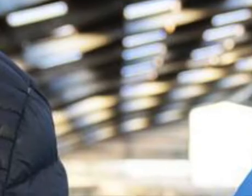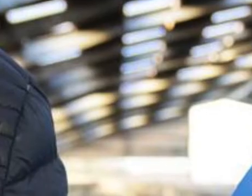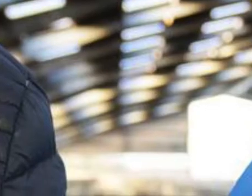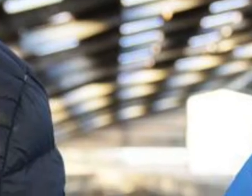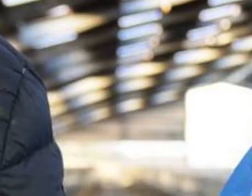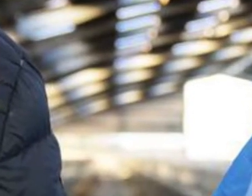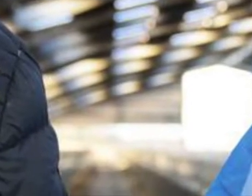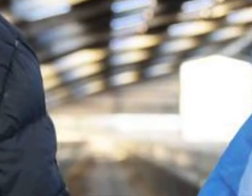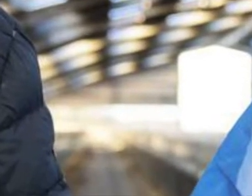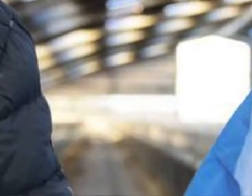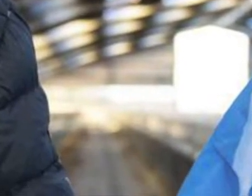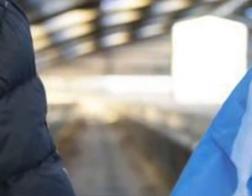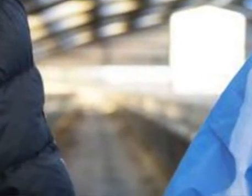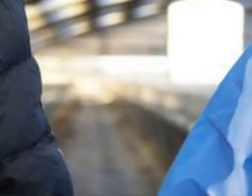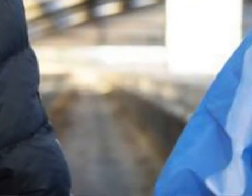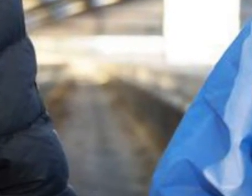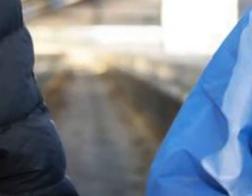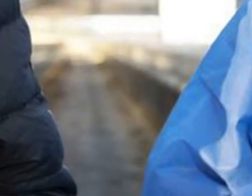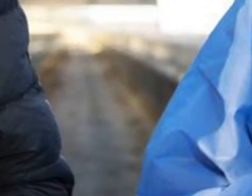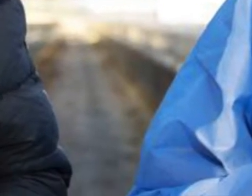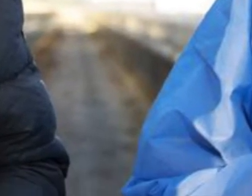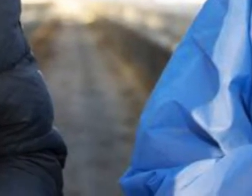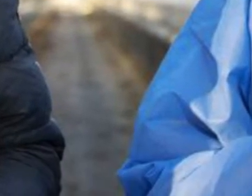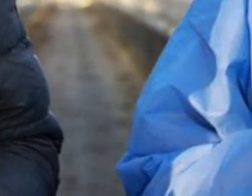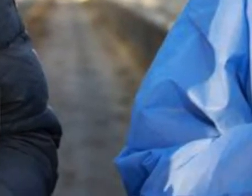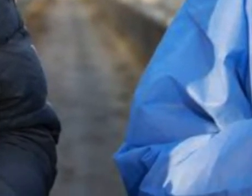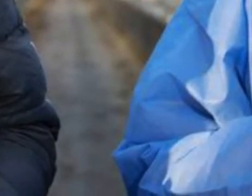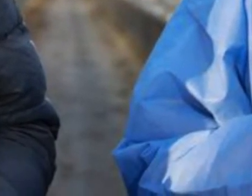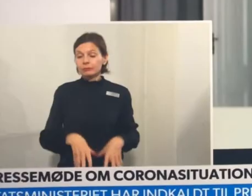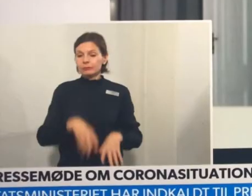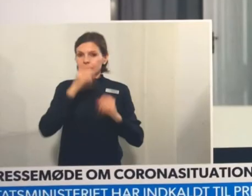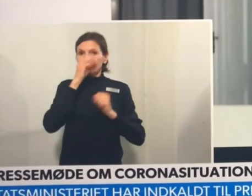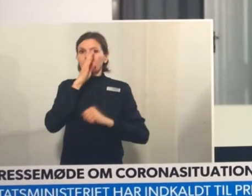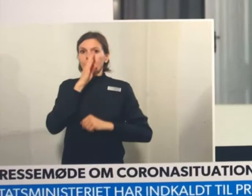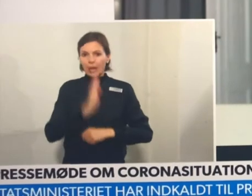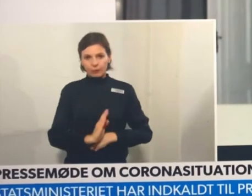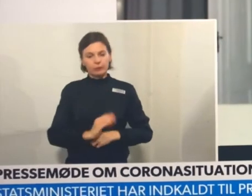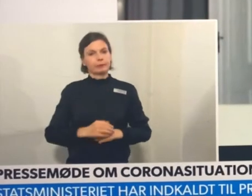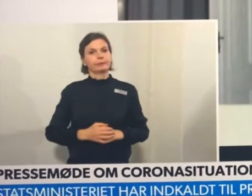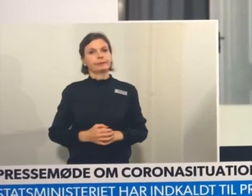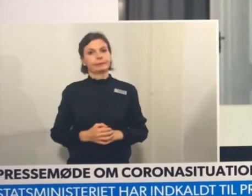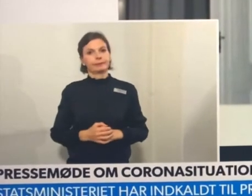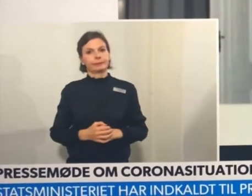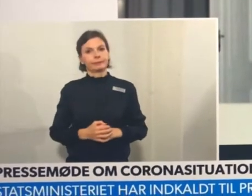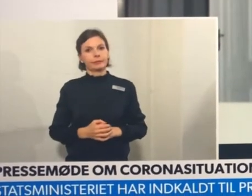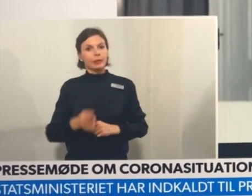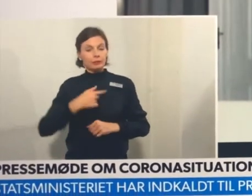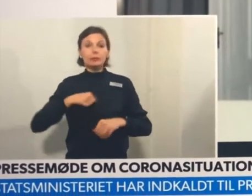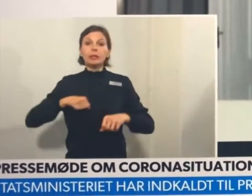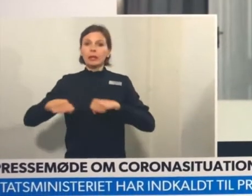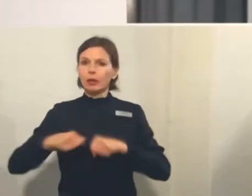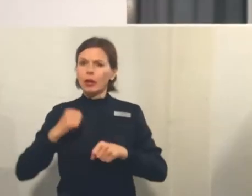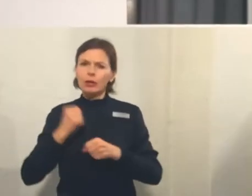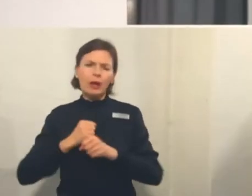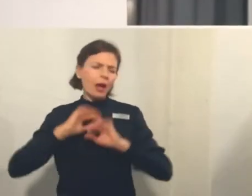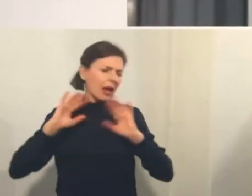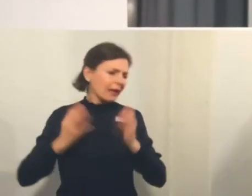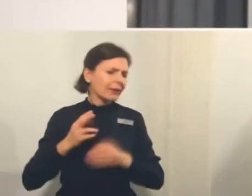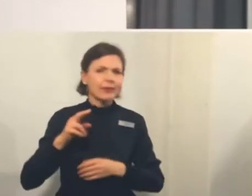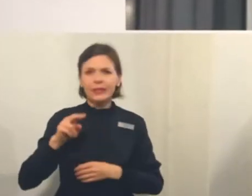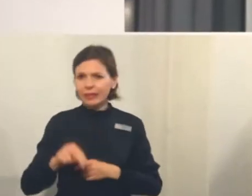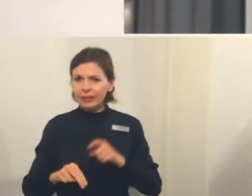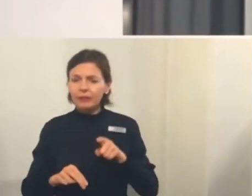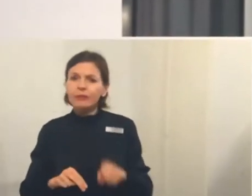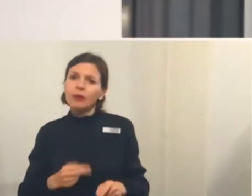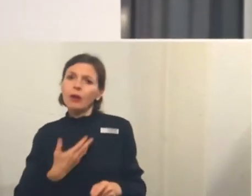din dejlige kælling? Egon? Så? Egon? Vi vil som regering gøre alt, hvad vi kan for at sikre, at